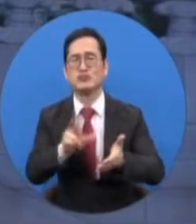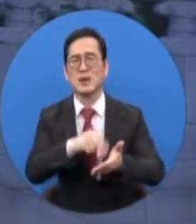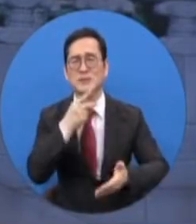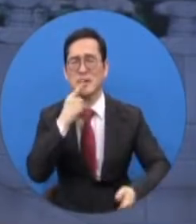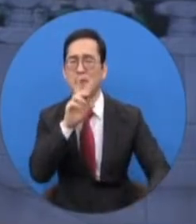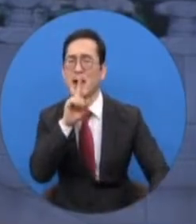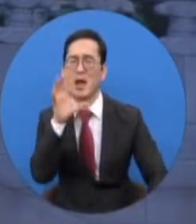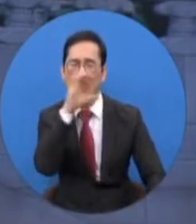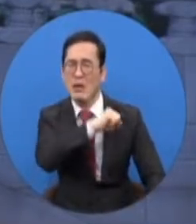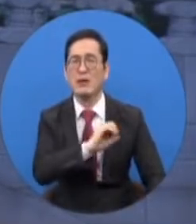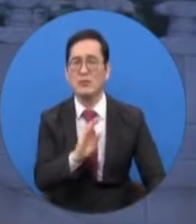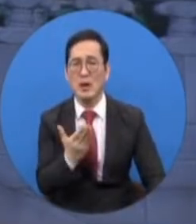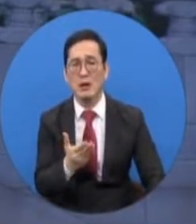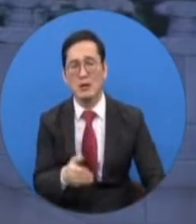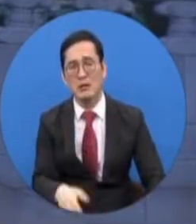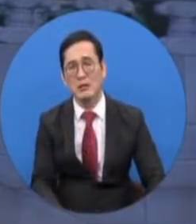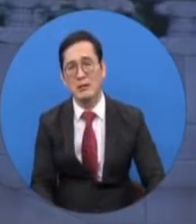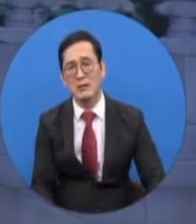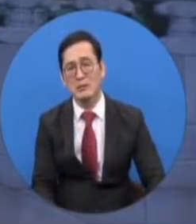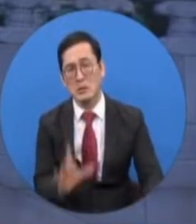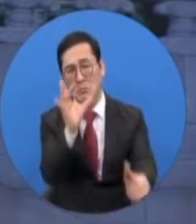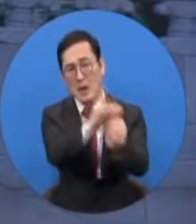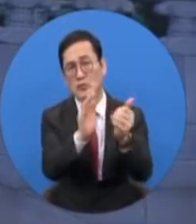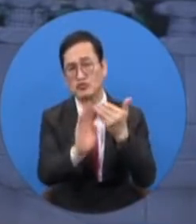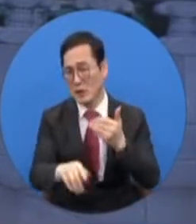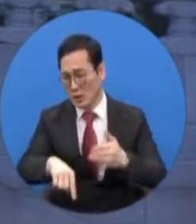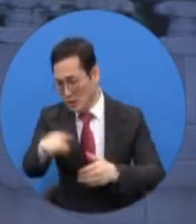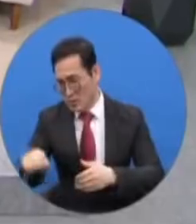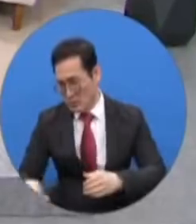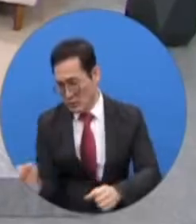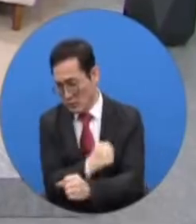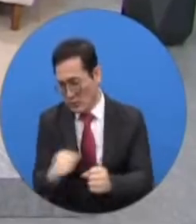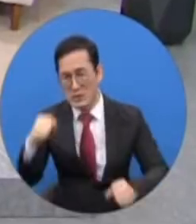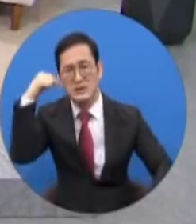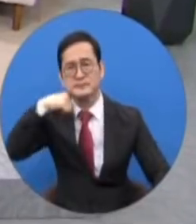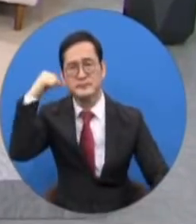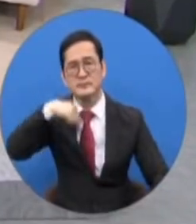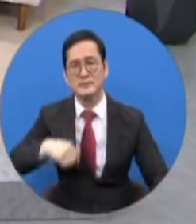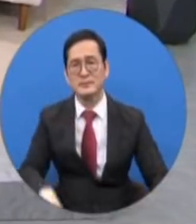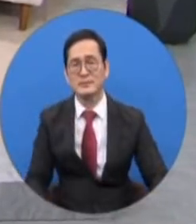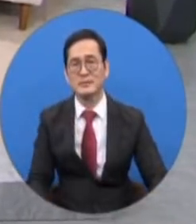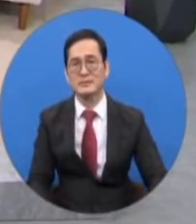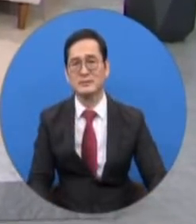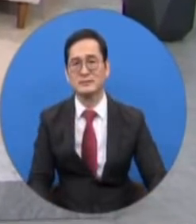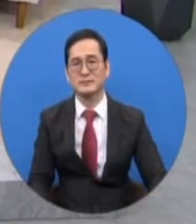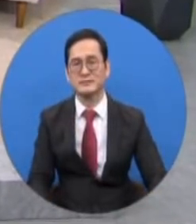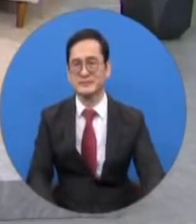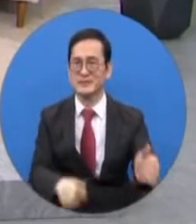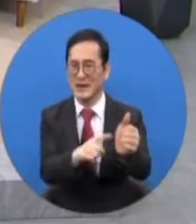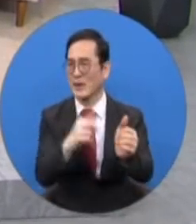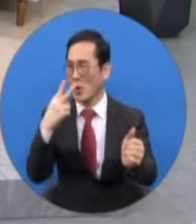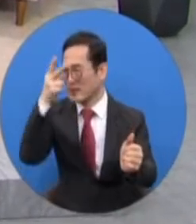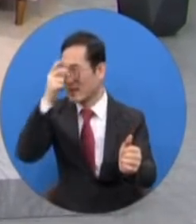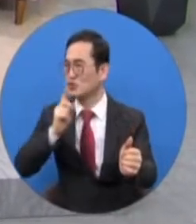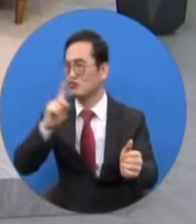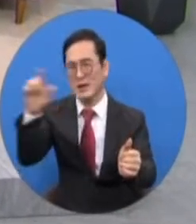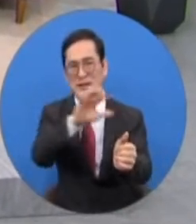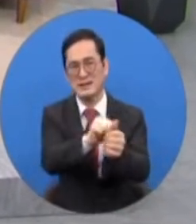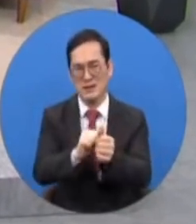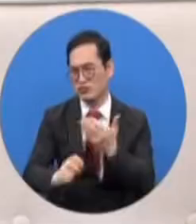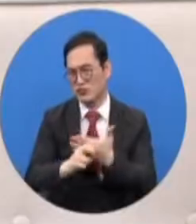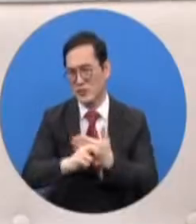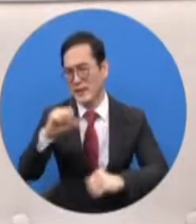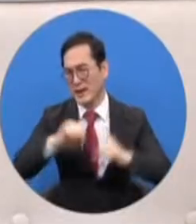못했다라는 게 지금 국민적 평가죠. 그렇습니다. 노정희 위원장이 현재 고발돼 검찰 수사를 앞두고 있습니다. 아, 그렇습니까? 어느